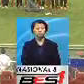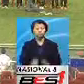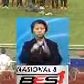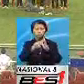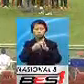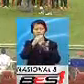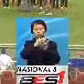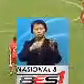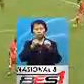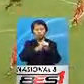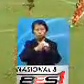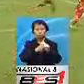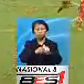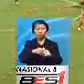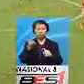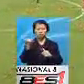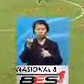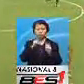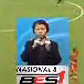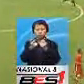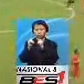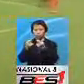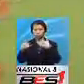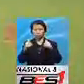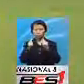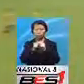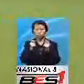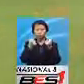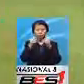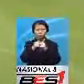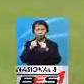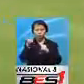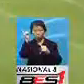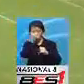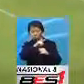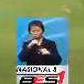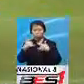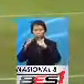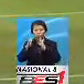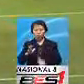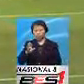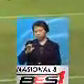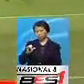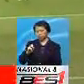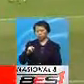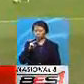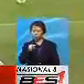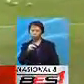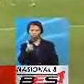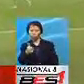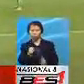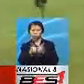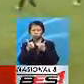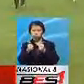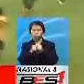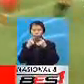Bermula separuh masa pertama, aksi kedua-dua pasukan bermula dengan pantas dan garang. Anak buah BernharDt menyajikan aksi yang menarik dan